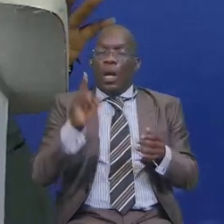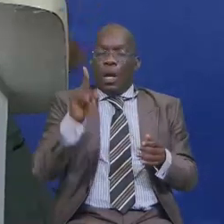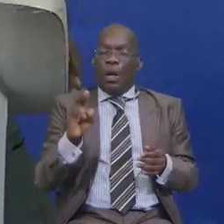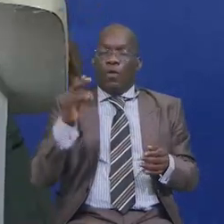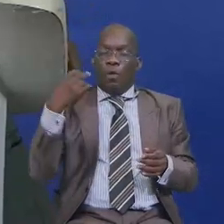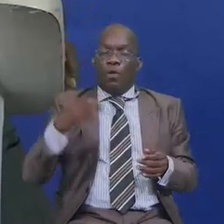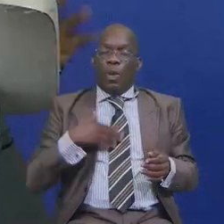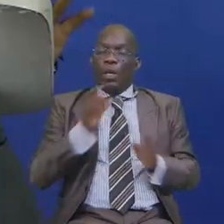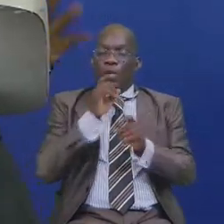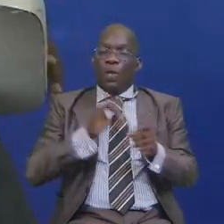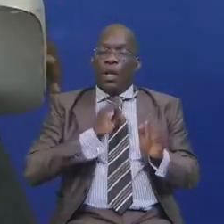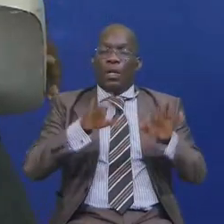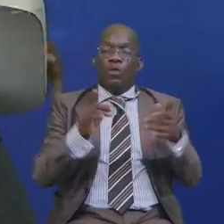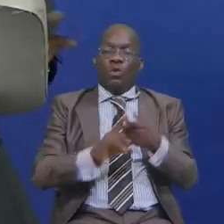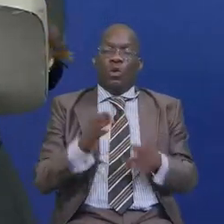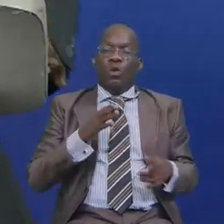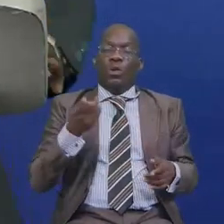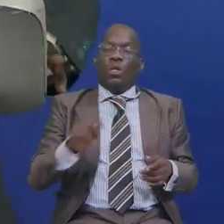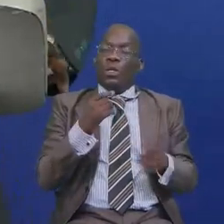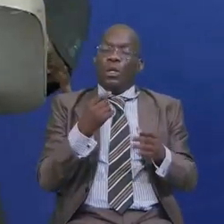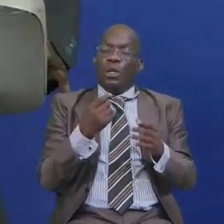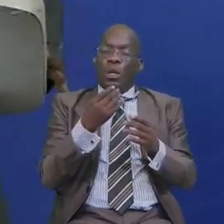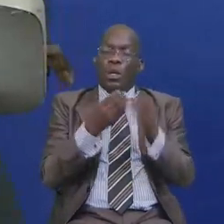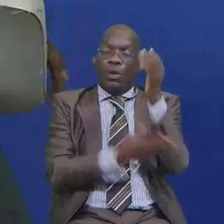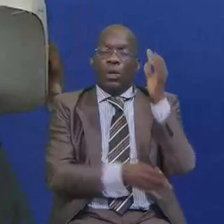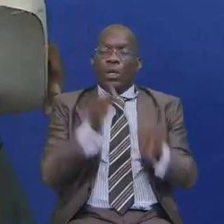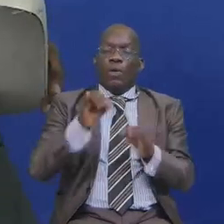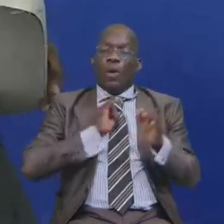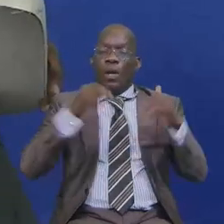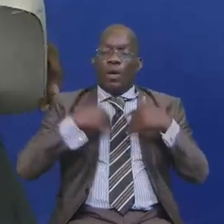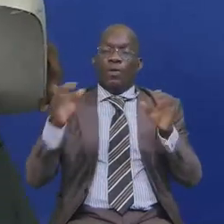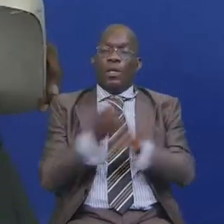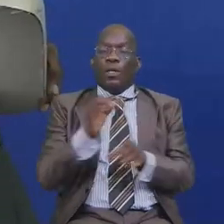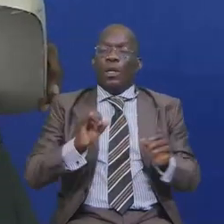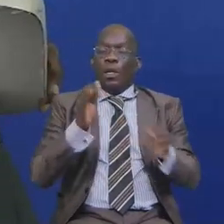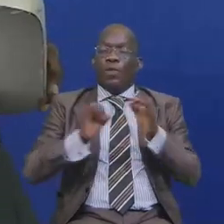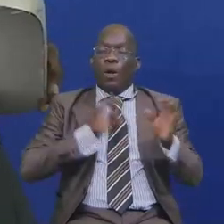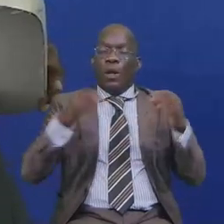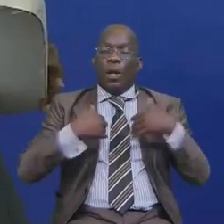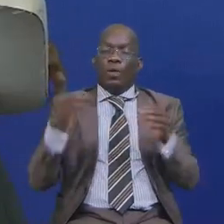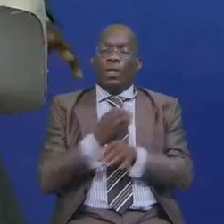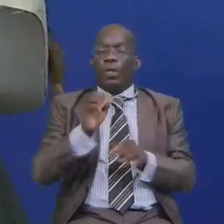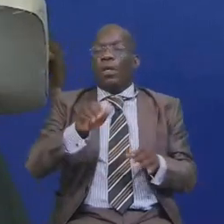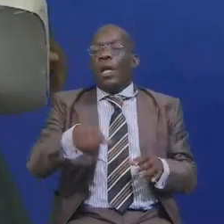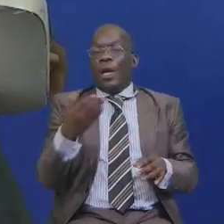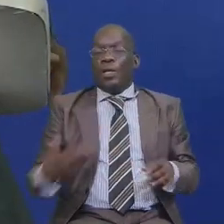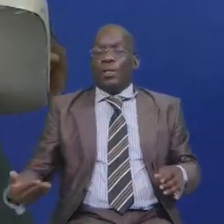Je donne la moitié de mes biens. Et si j'ai fait tort de quelque chose, quoi que ce soit,